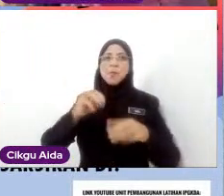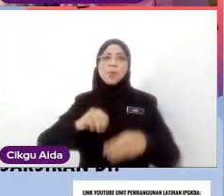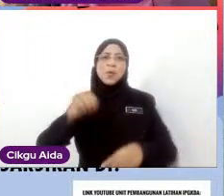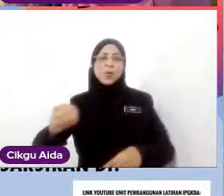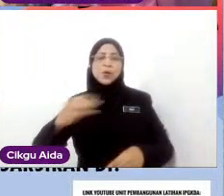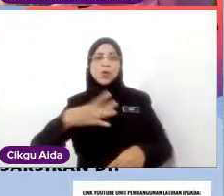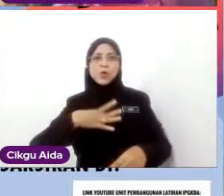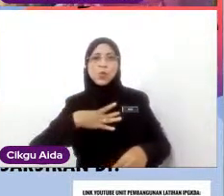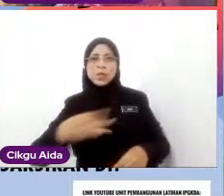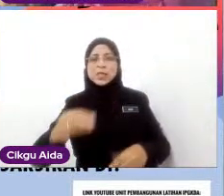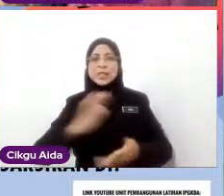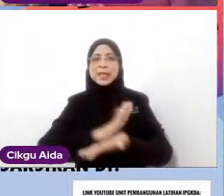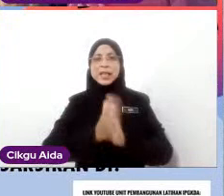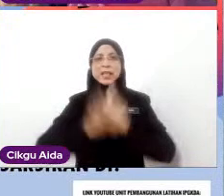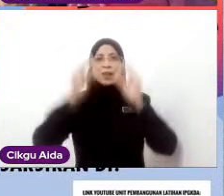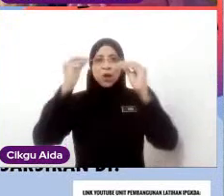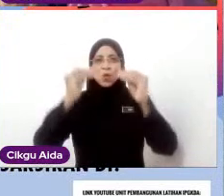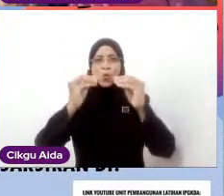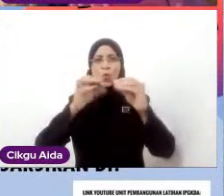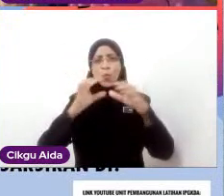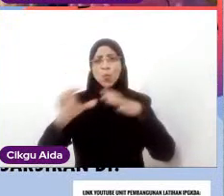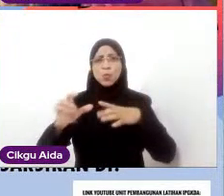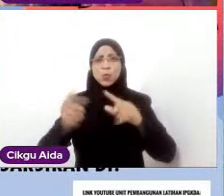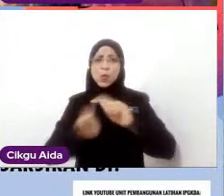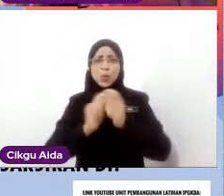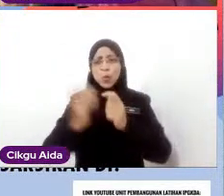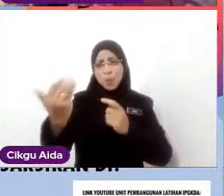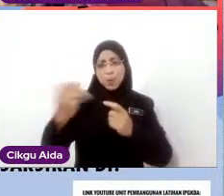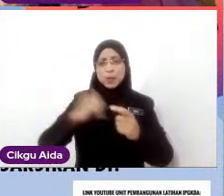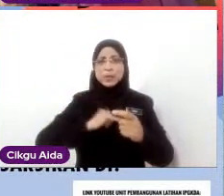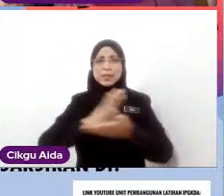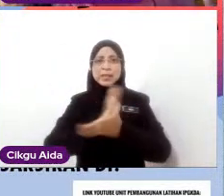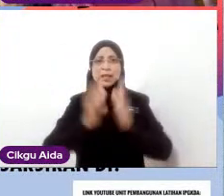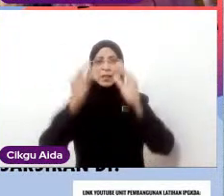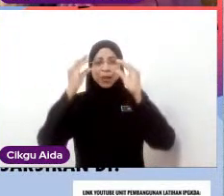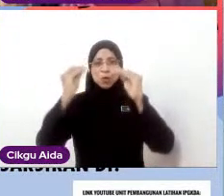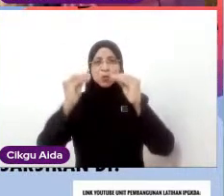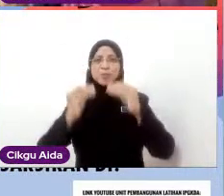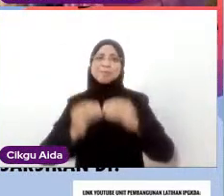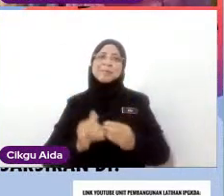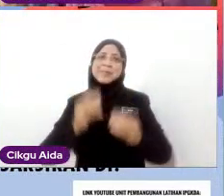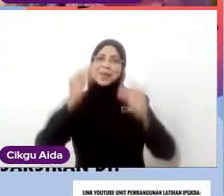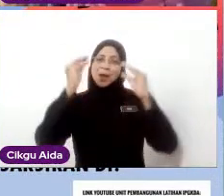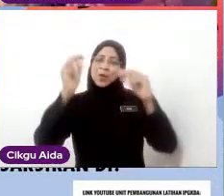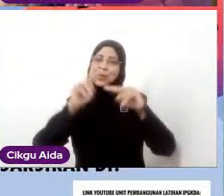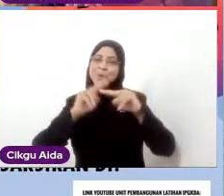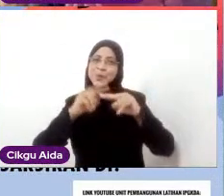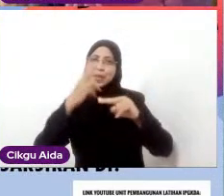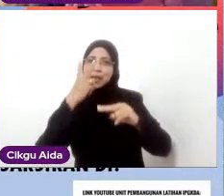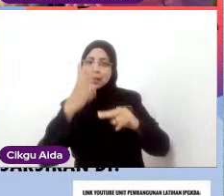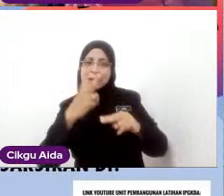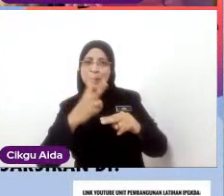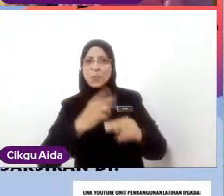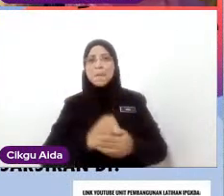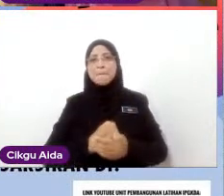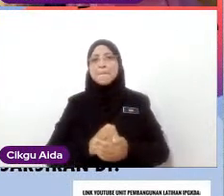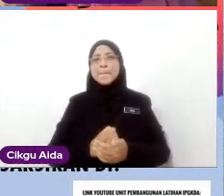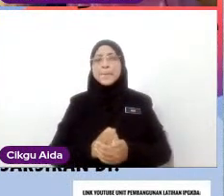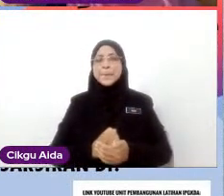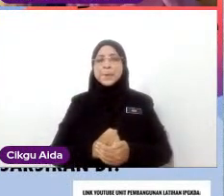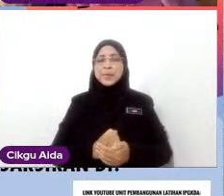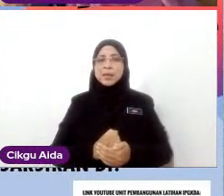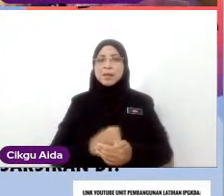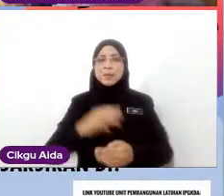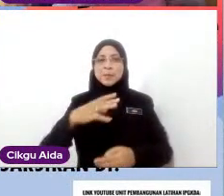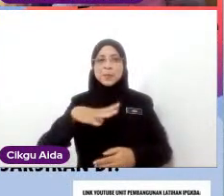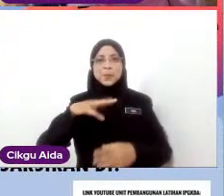nak mengajar, lagi berebut. Selalu kan kalau murid lemah ke, tengah-tengah hari ke, ngantuk kan, murid tak nak present. Okey,